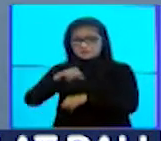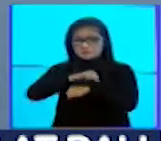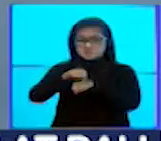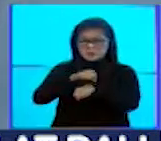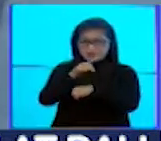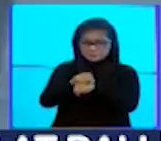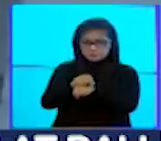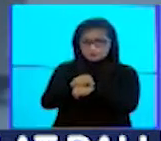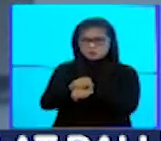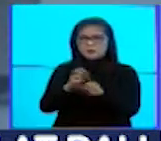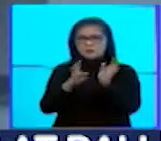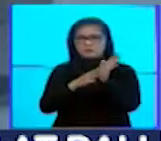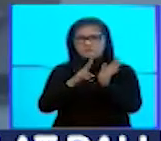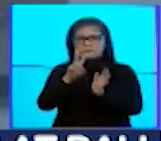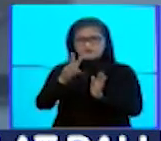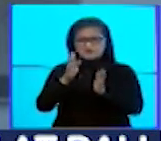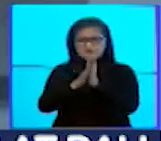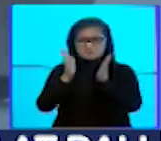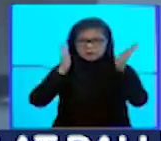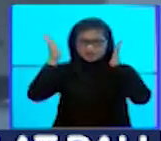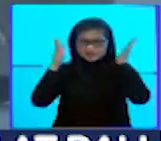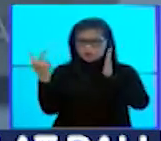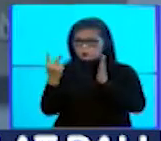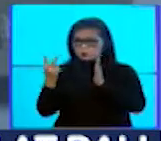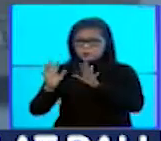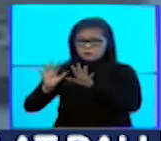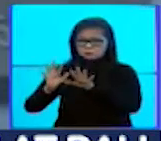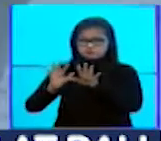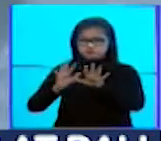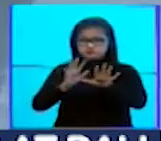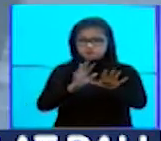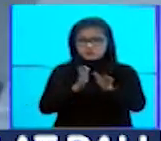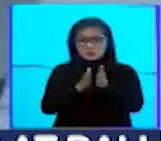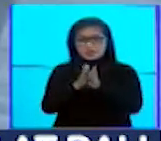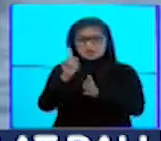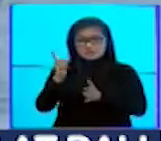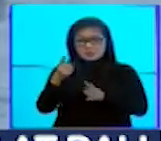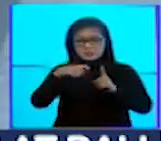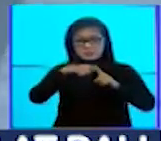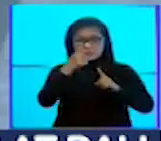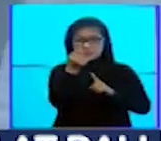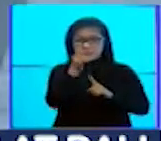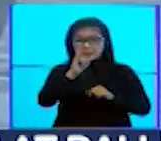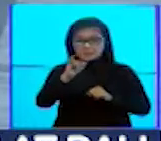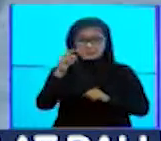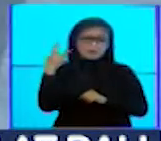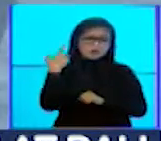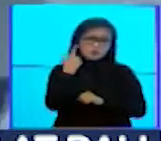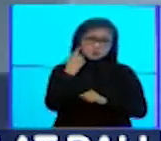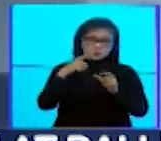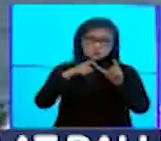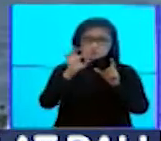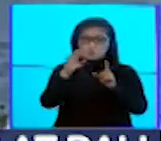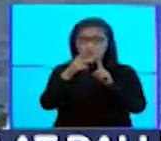MV Megabakti dari Malaysia. Sementara ketujuh KRI yakni KRI Dr. Suharto 990,